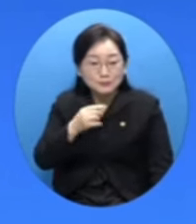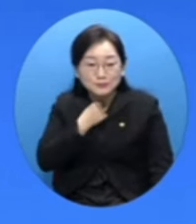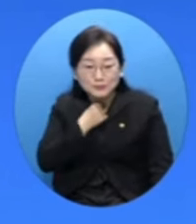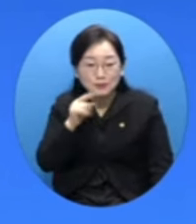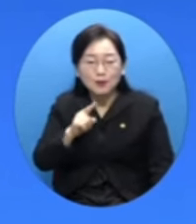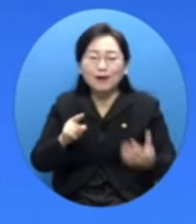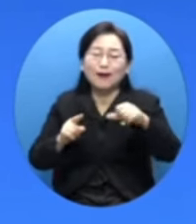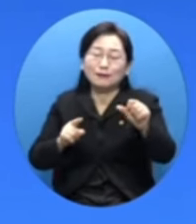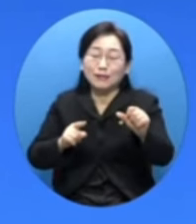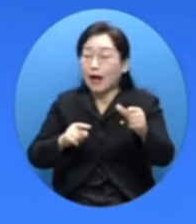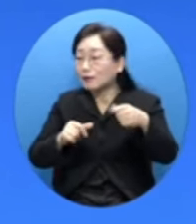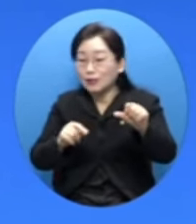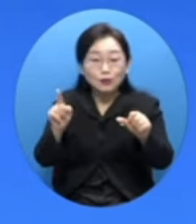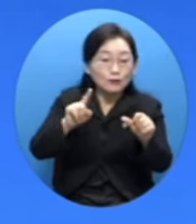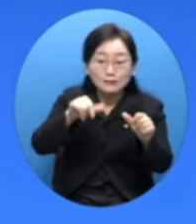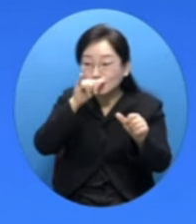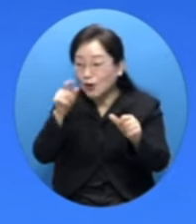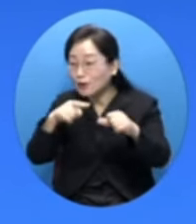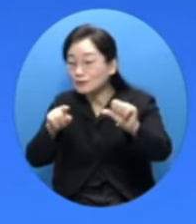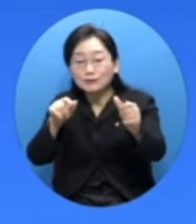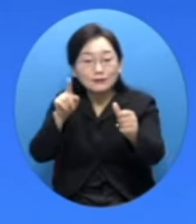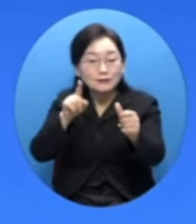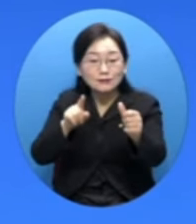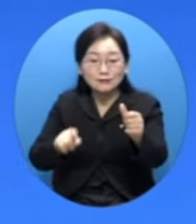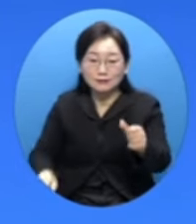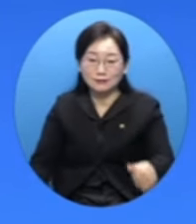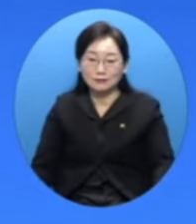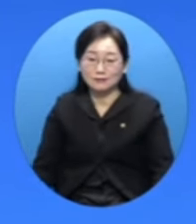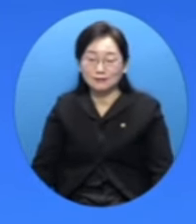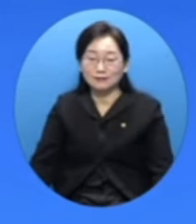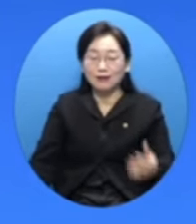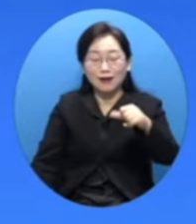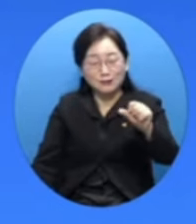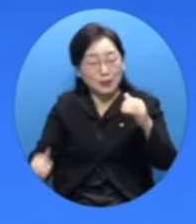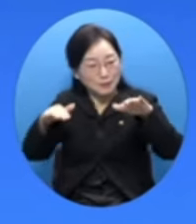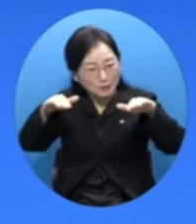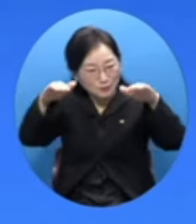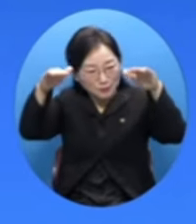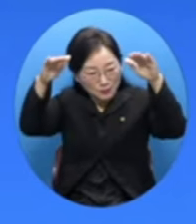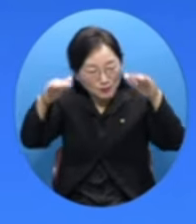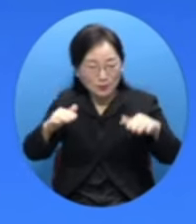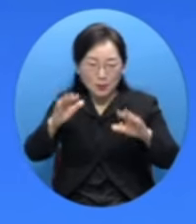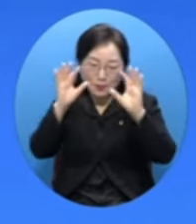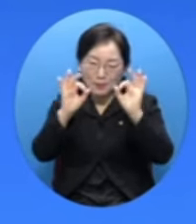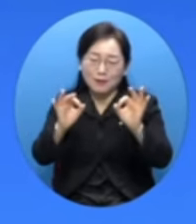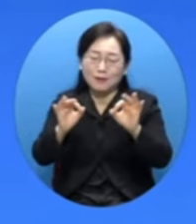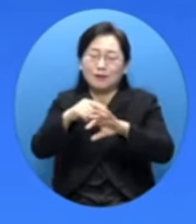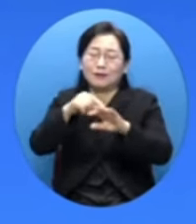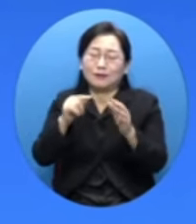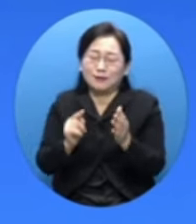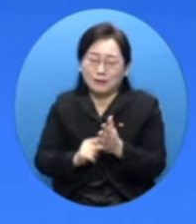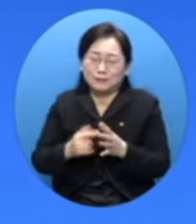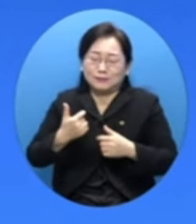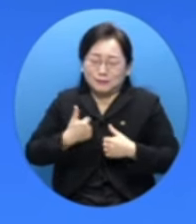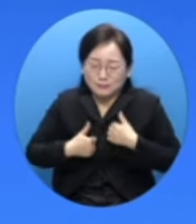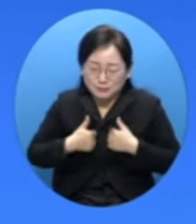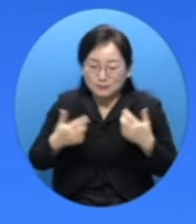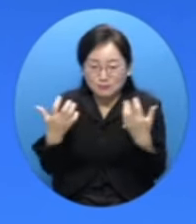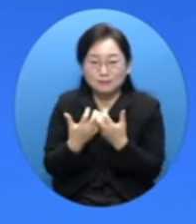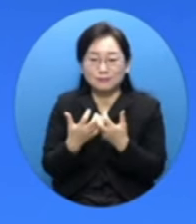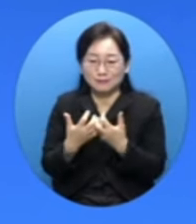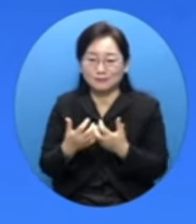아들 이삭입니다. 이삭 어디야? 이삭 어디 있느냐? 이삭이 자라나는 것을 보면서 그 마음에 기쁨이